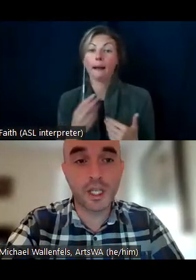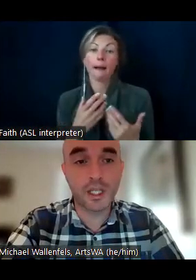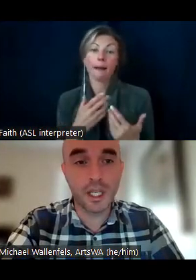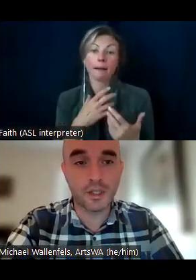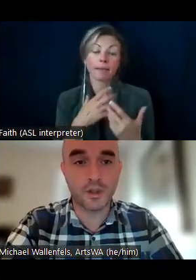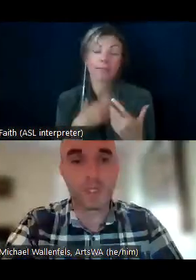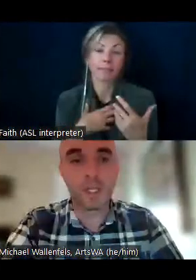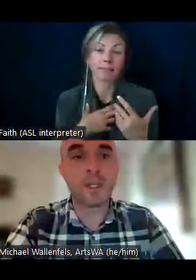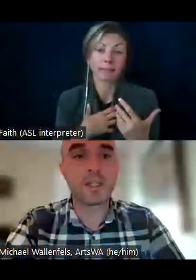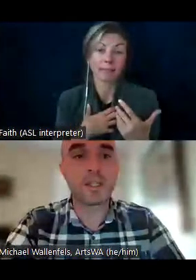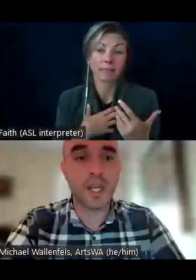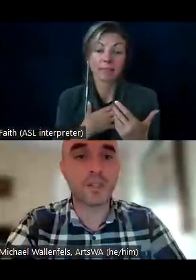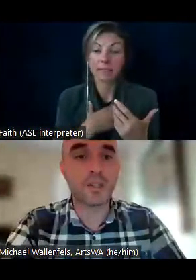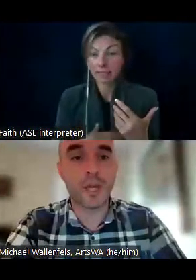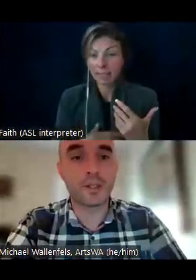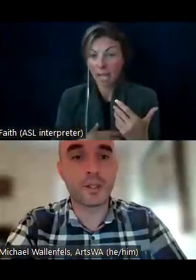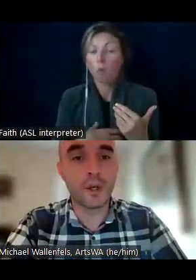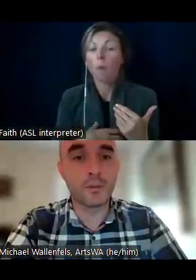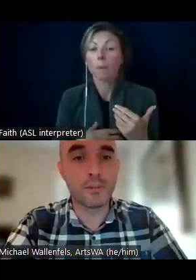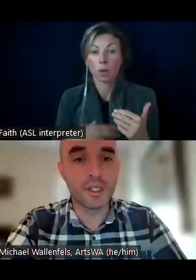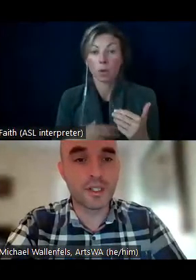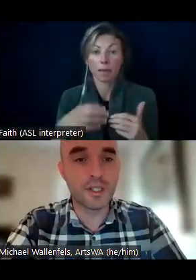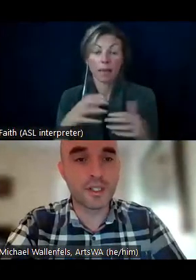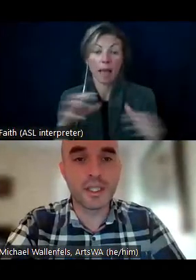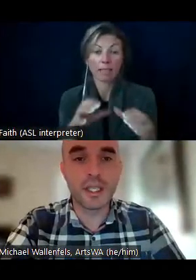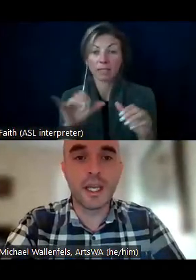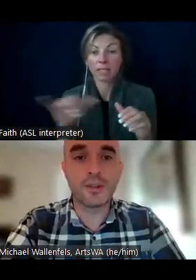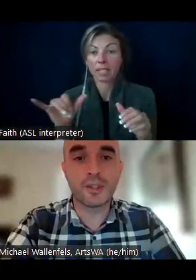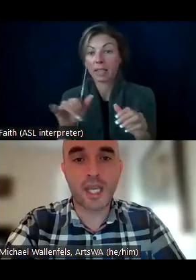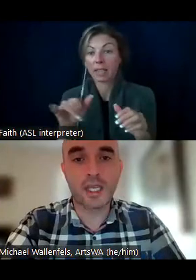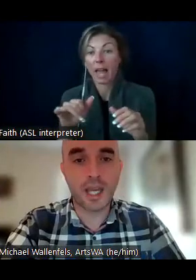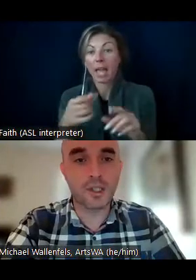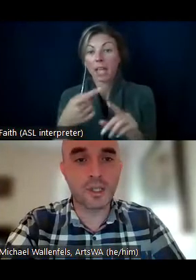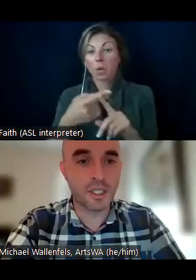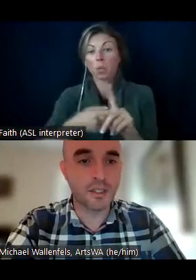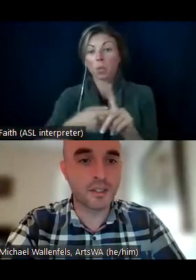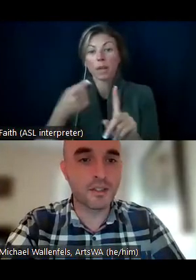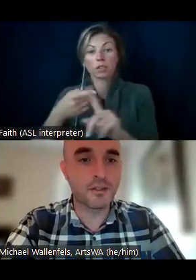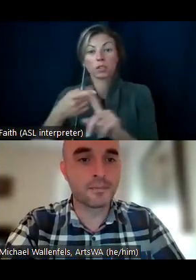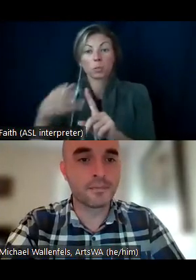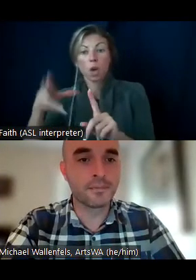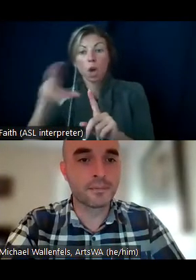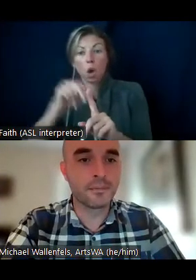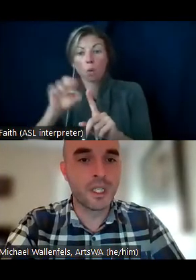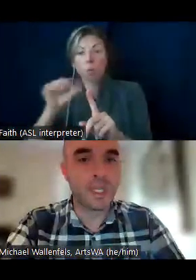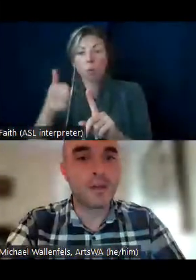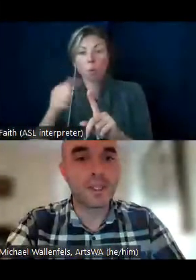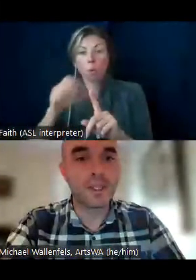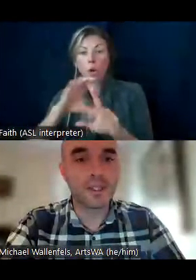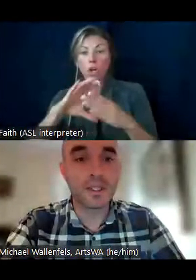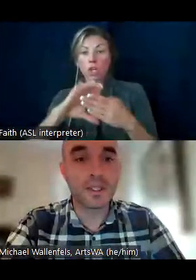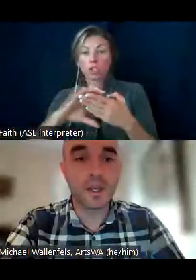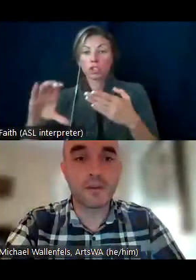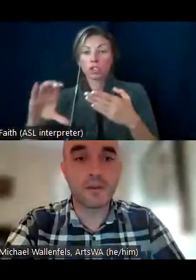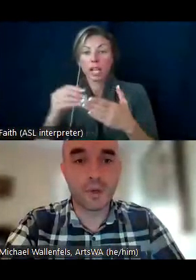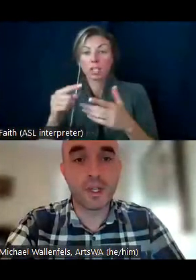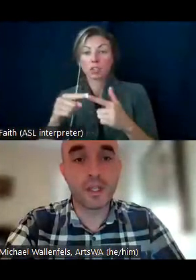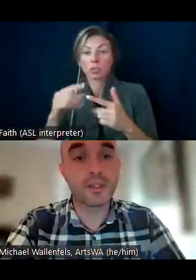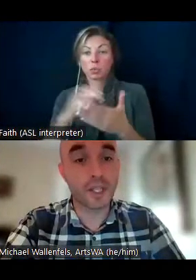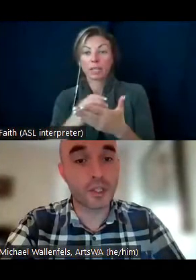활동 또는 약탈적으로 간주될 수 있는 활동, 예를 들어서 임대 사업 및 수표, 체캐싱 비즈니스에 참여하는 사업들,